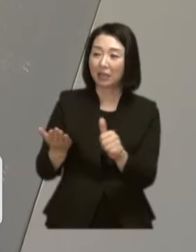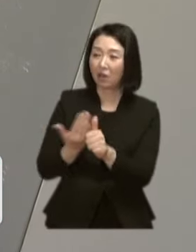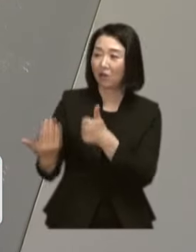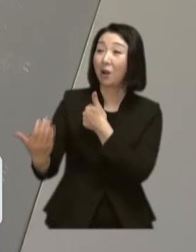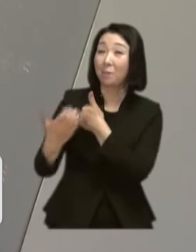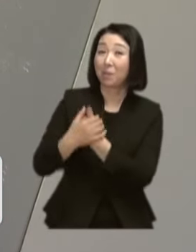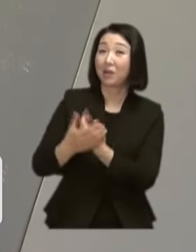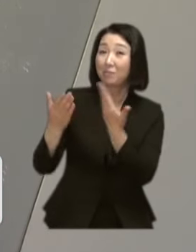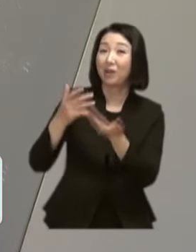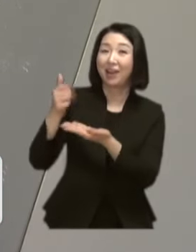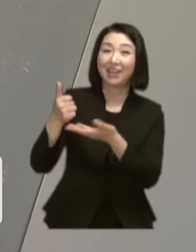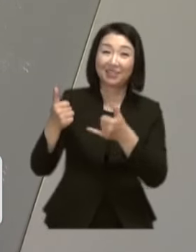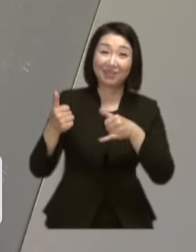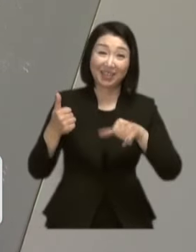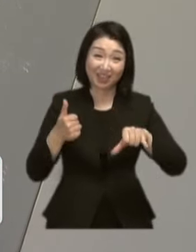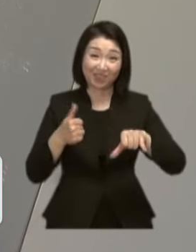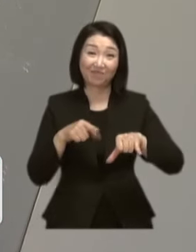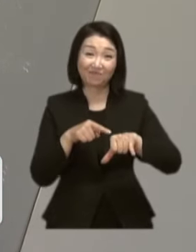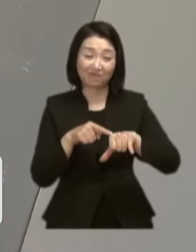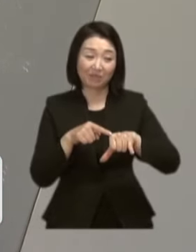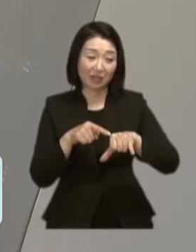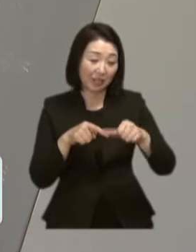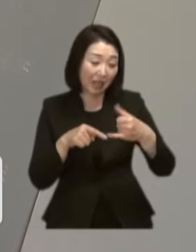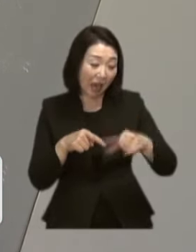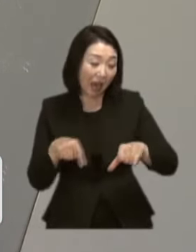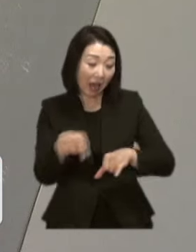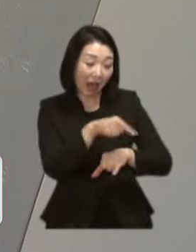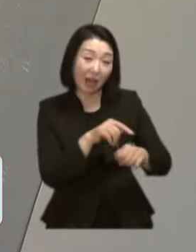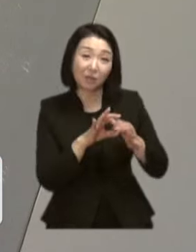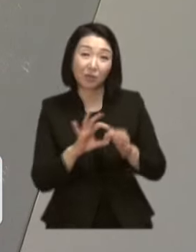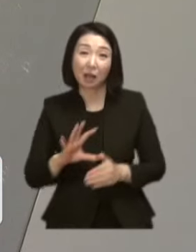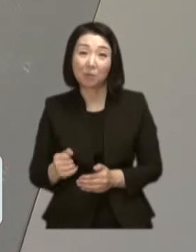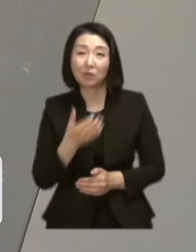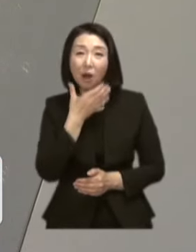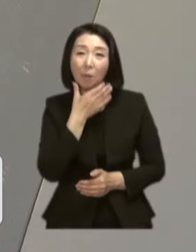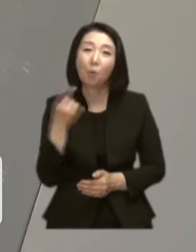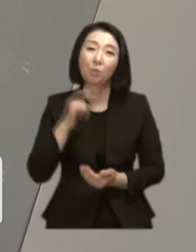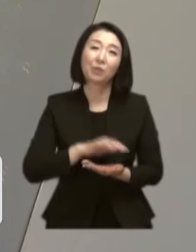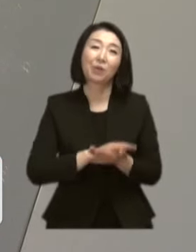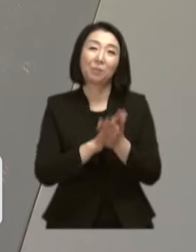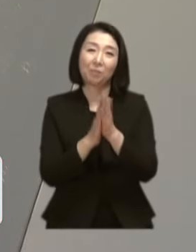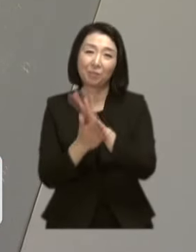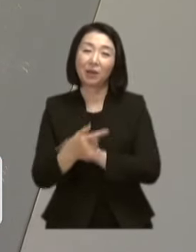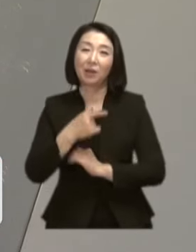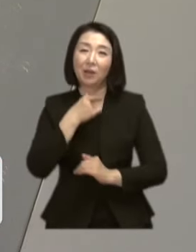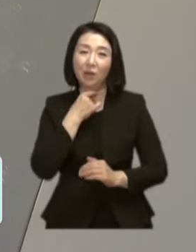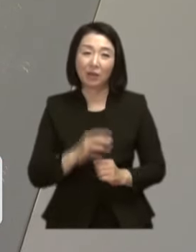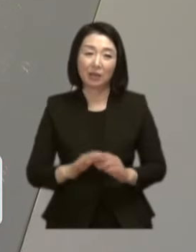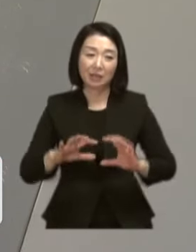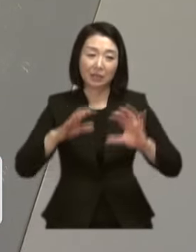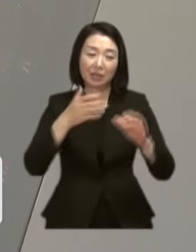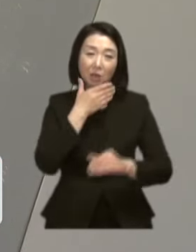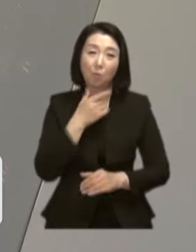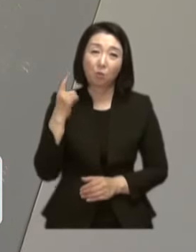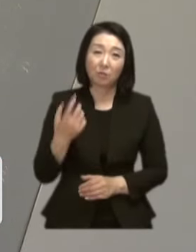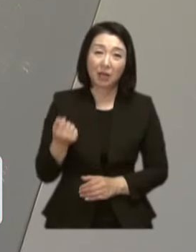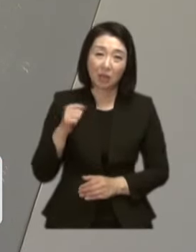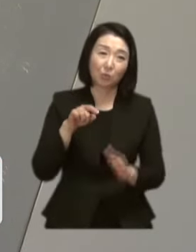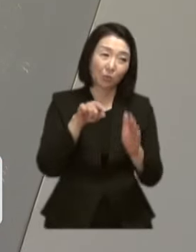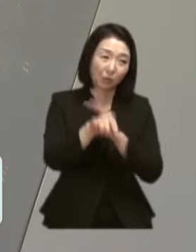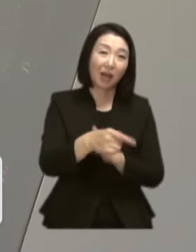맡기신 하나님의 자녀이기 때문에 저는 이 아이들을 통해서 캄보디아가 복음으로 변화되기를 원해요. 아멘. 네, 그리고 세계로 복음을 들고 나가기를